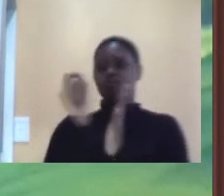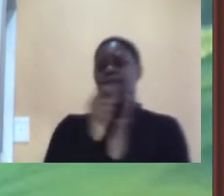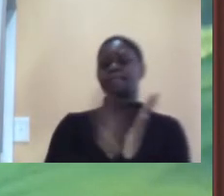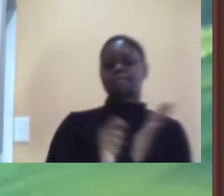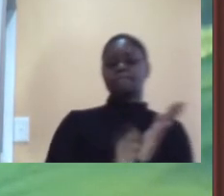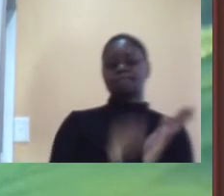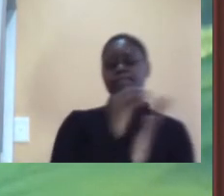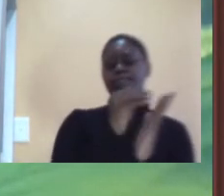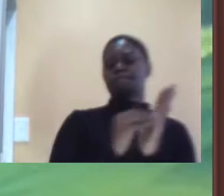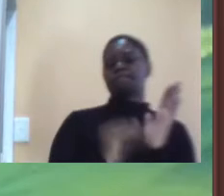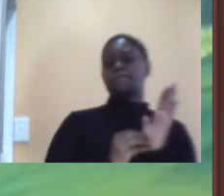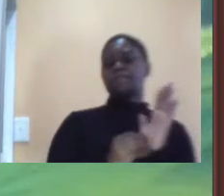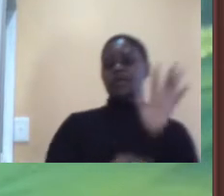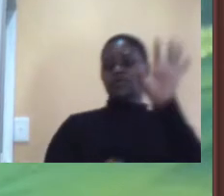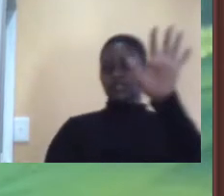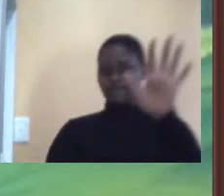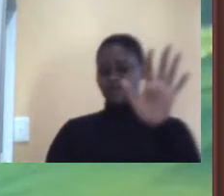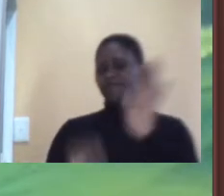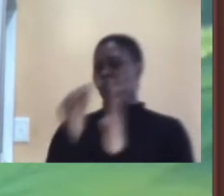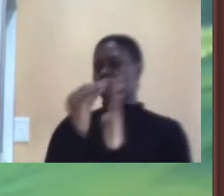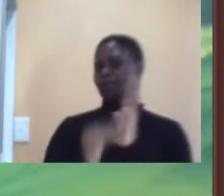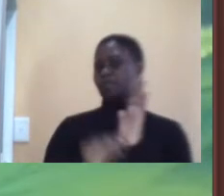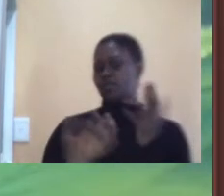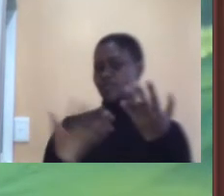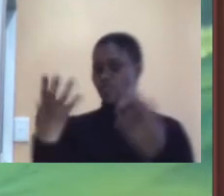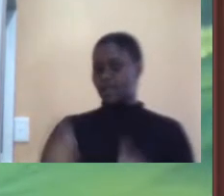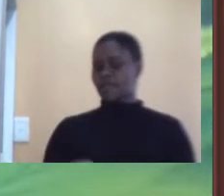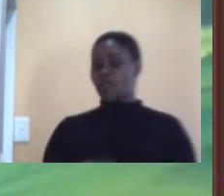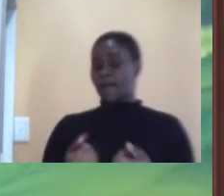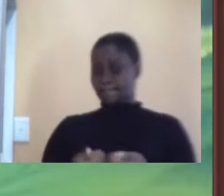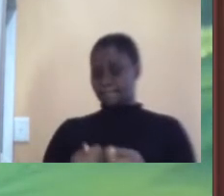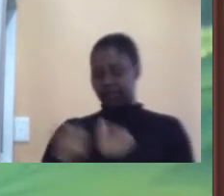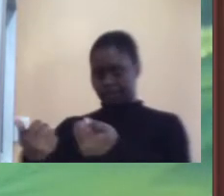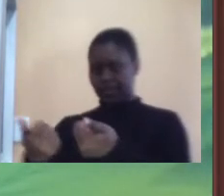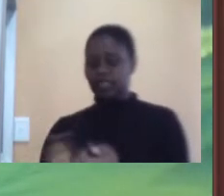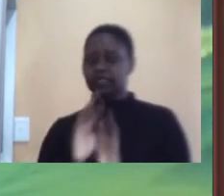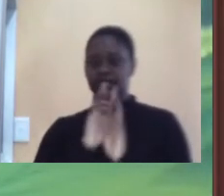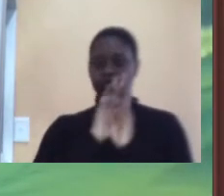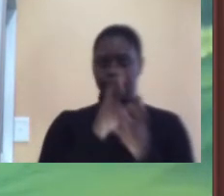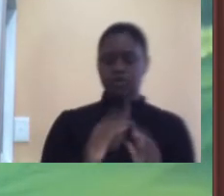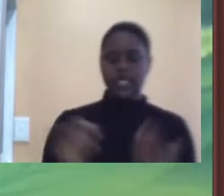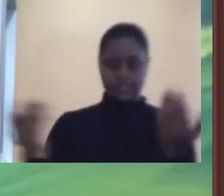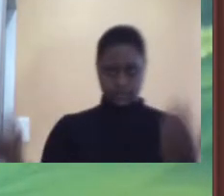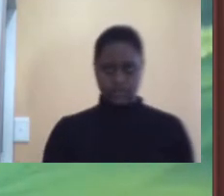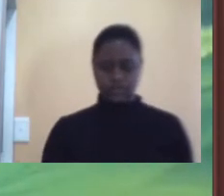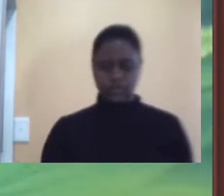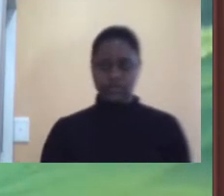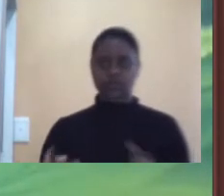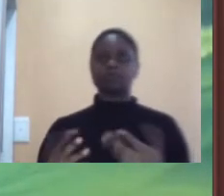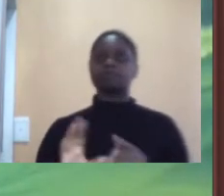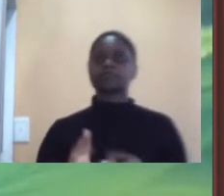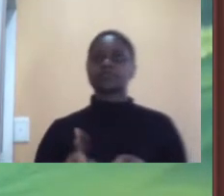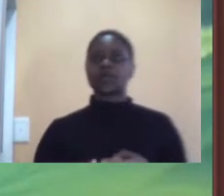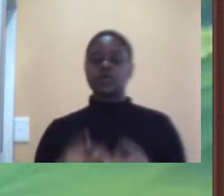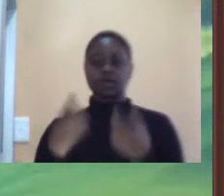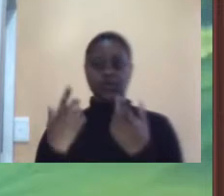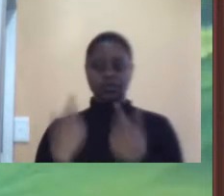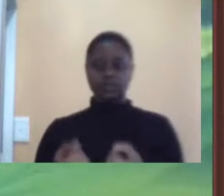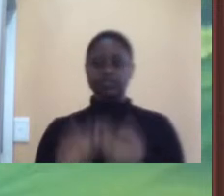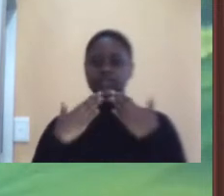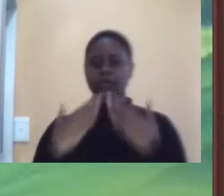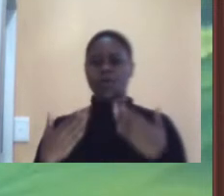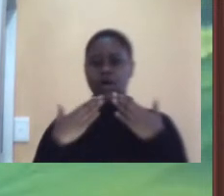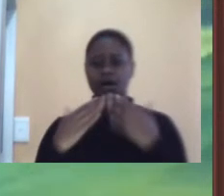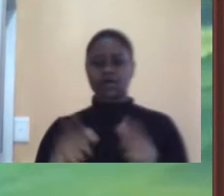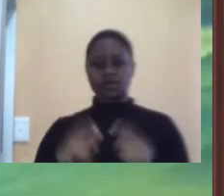phansi zinhlanu zonke, sizobuyisela i-report as expected ukuba senze njalo. Siyabonga